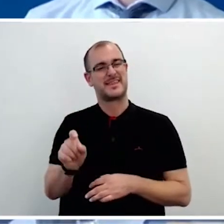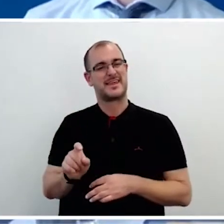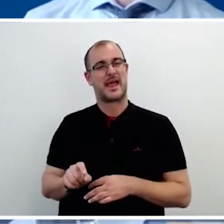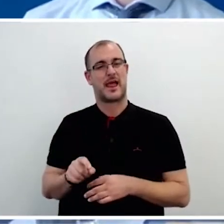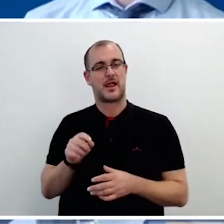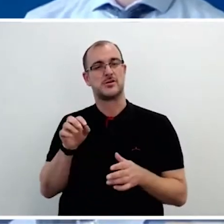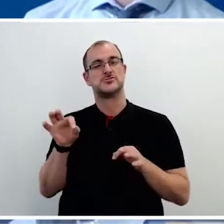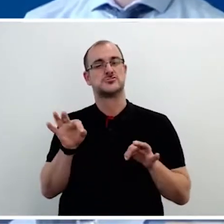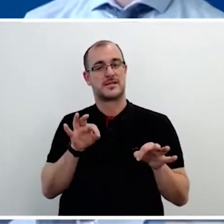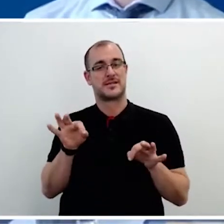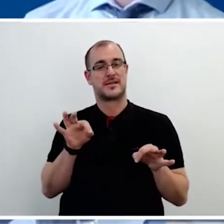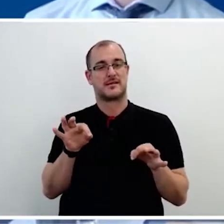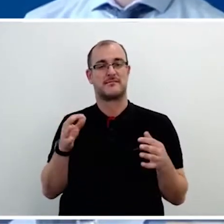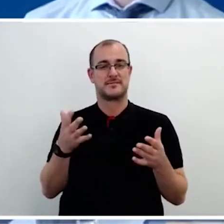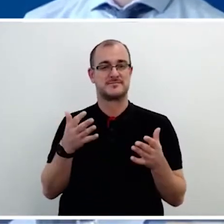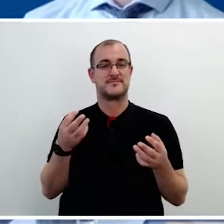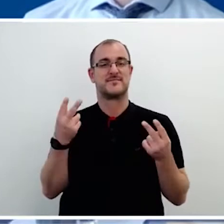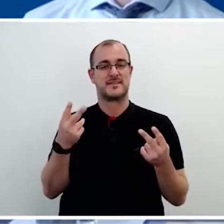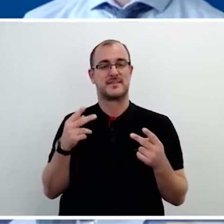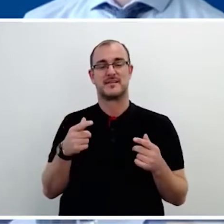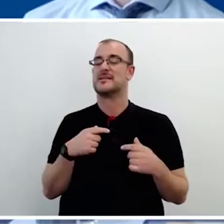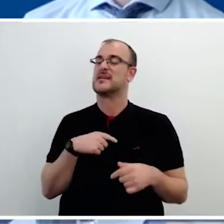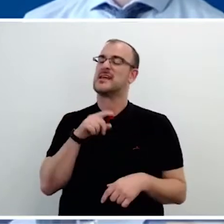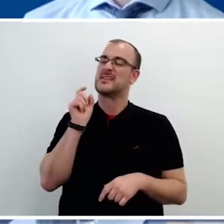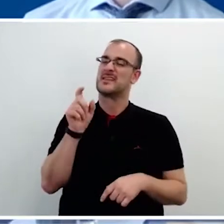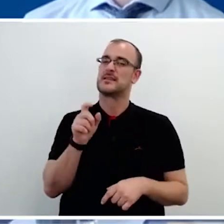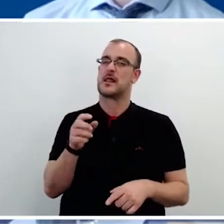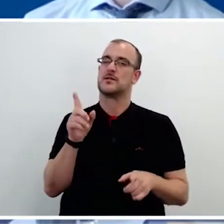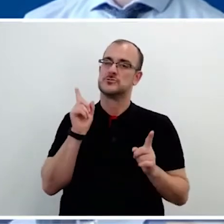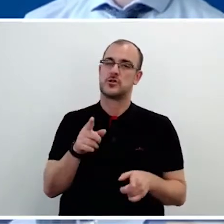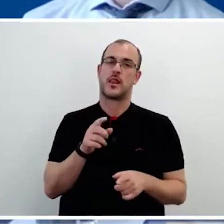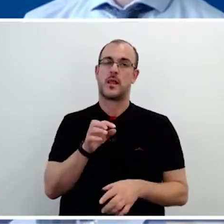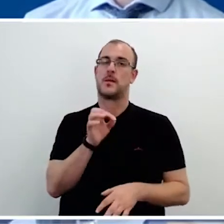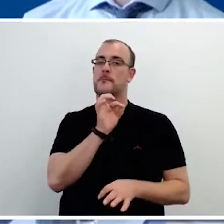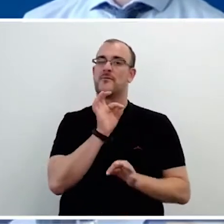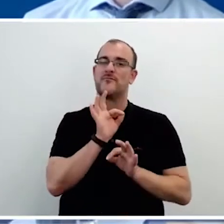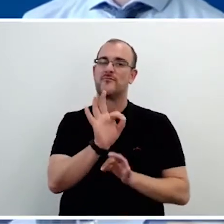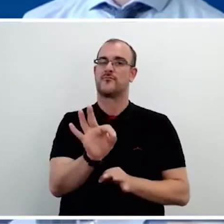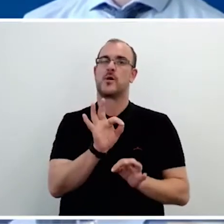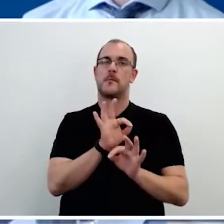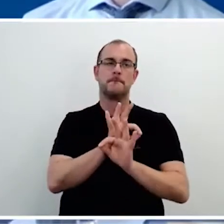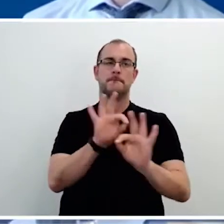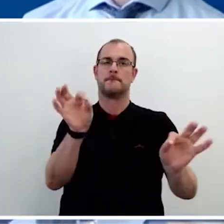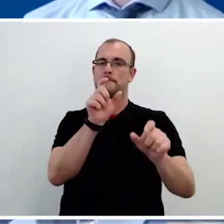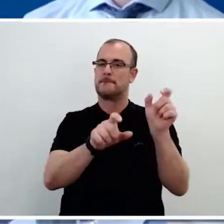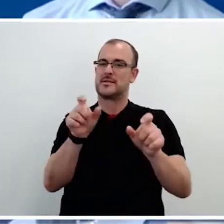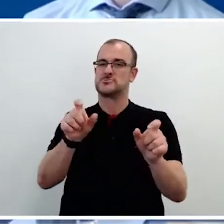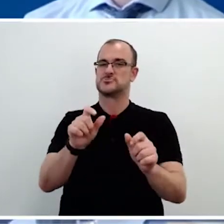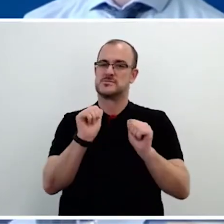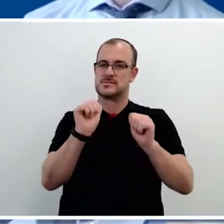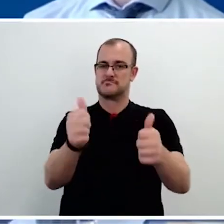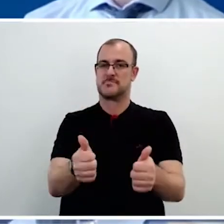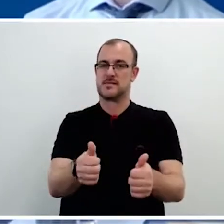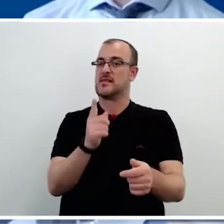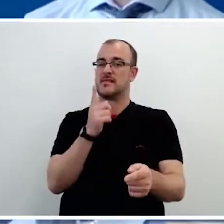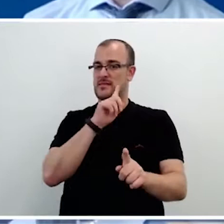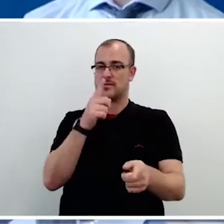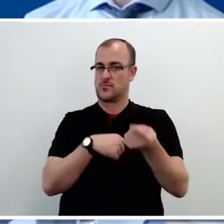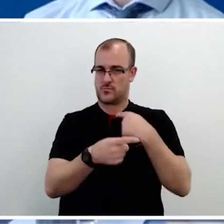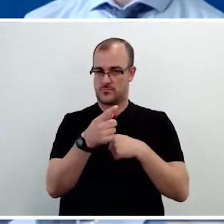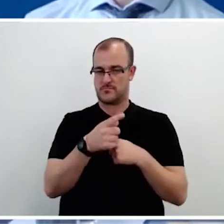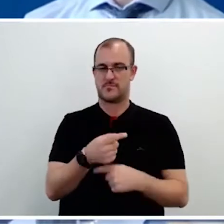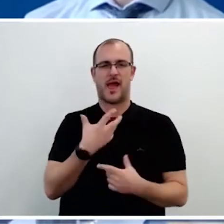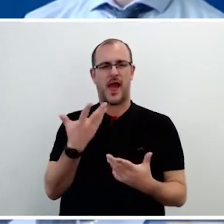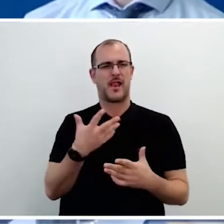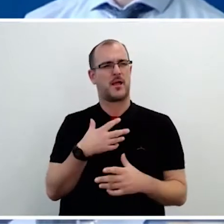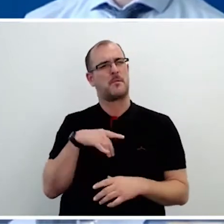Digitalstrategie steht, Digitalisierung soll den Menschen nutzen und nicht umgekehrt. Und alle die Projekte, die wir heute hier ausgezeichnet haben,